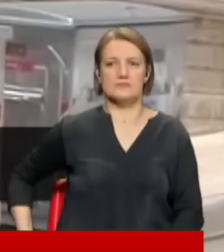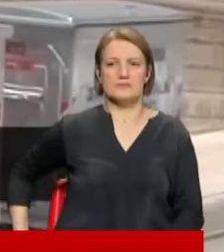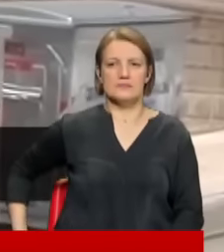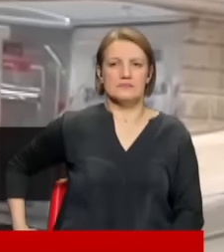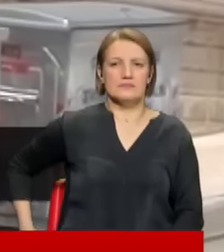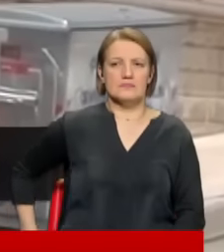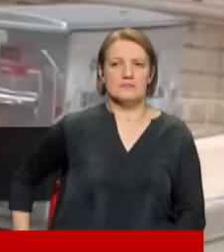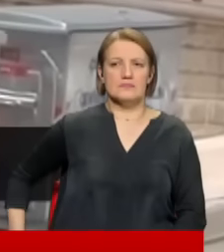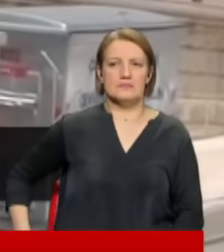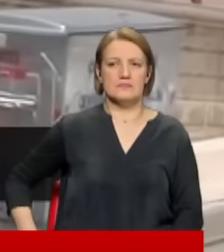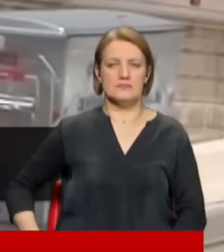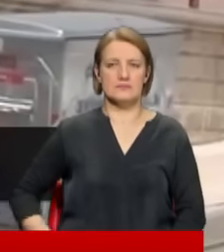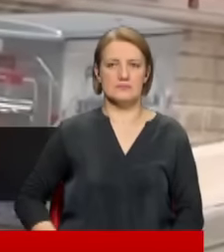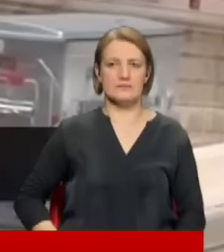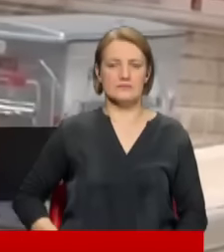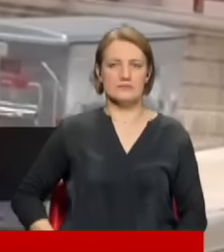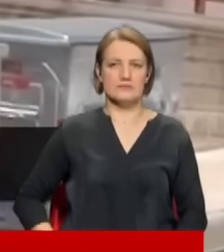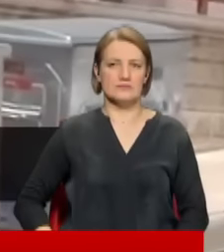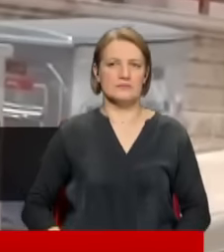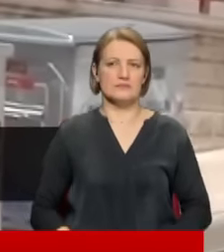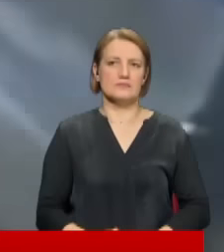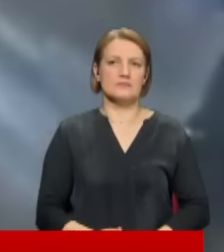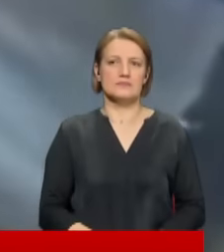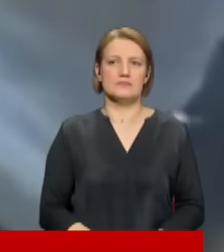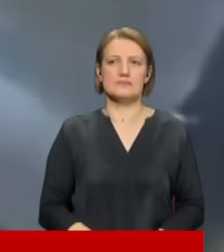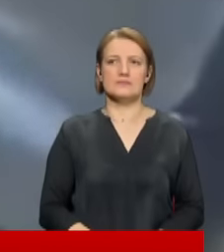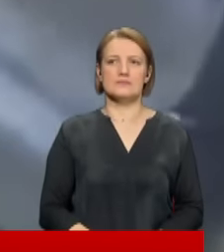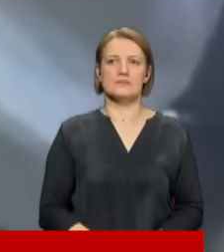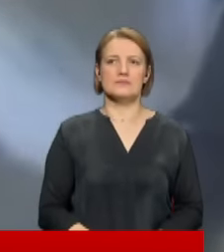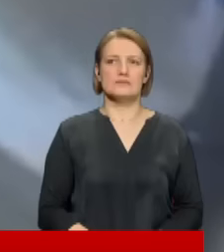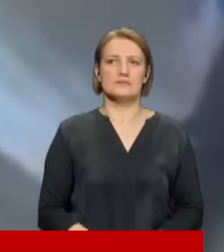zincir çıkarttı. Zincirinden bize vurmaya başladı.